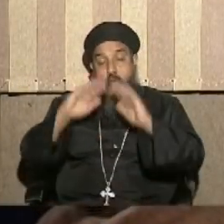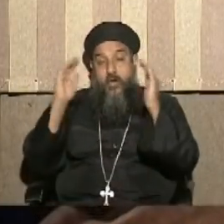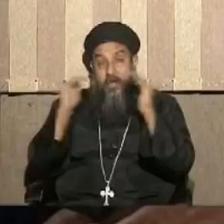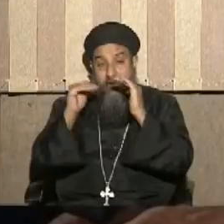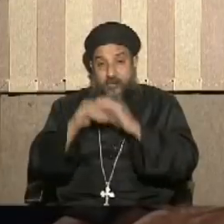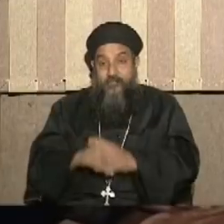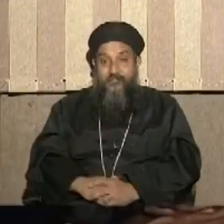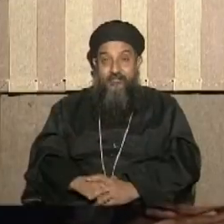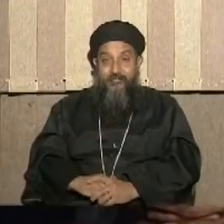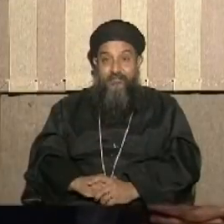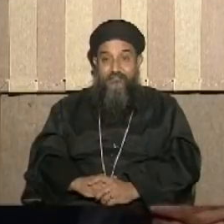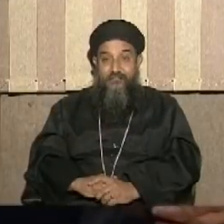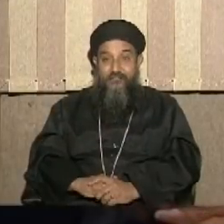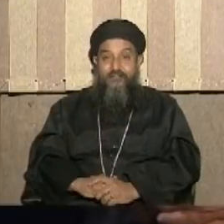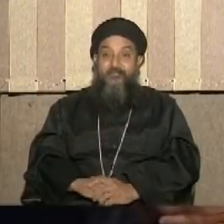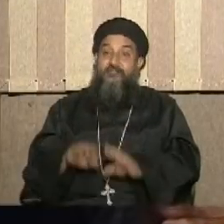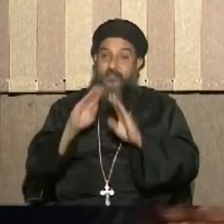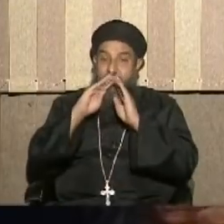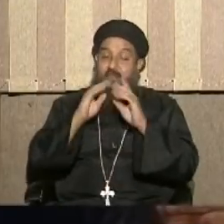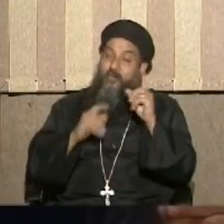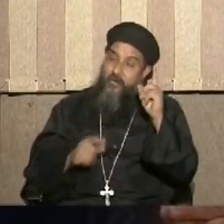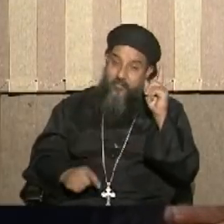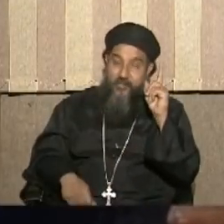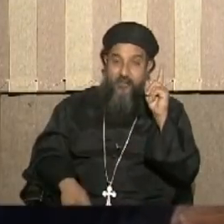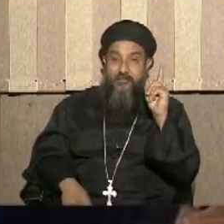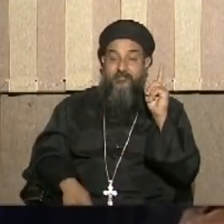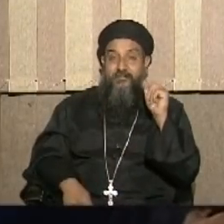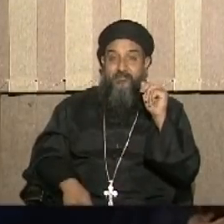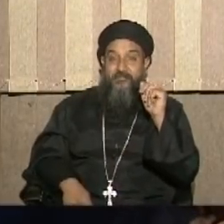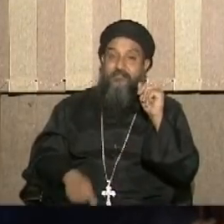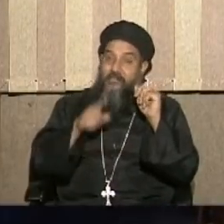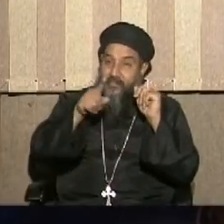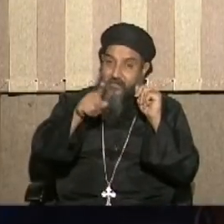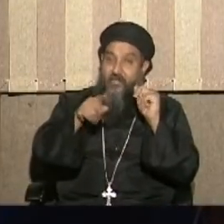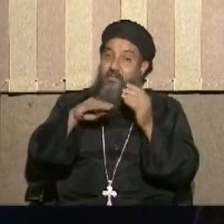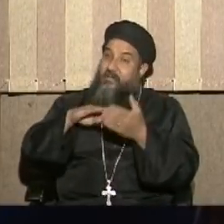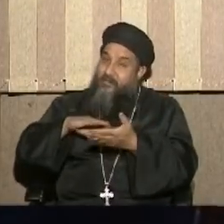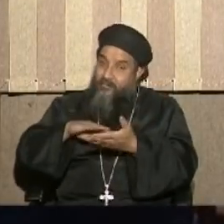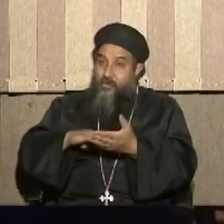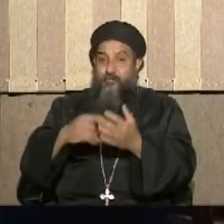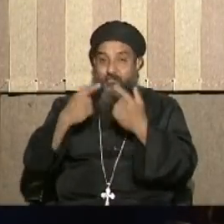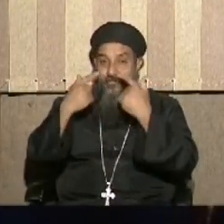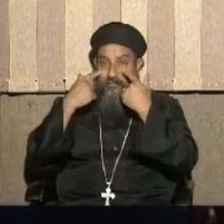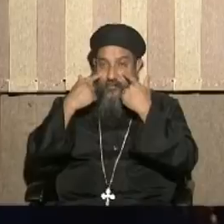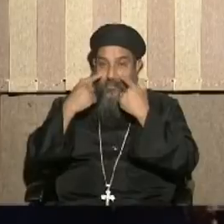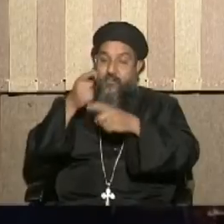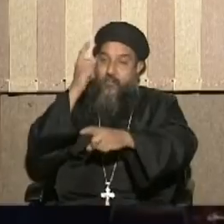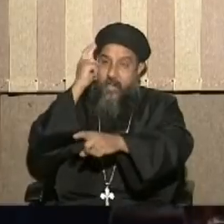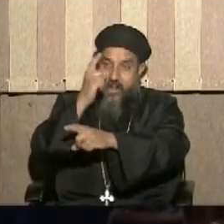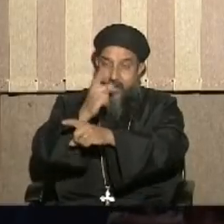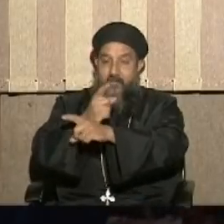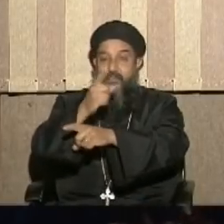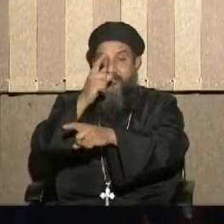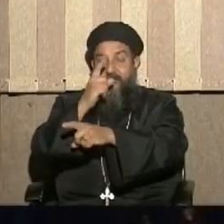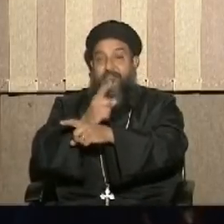كل يوم كنت بشكر ربنا انه خلانا ندركم